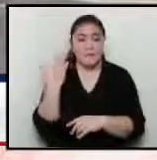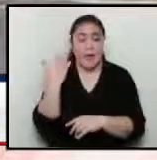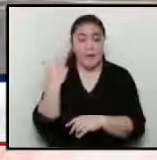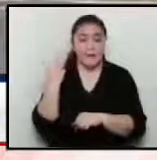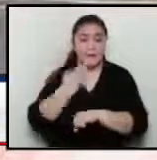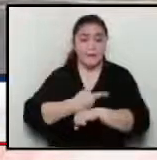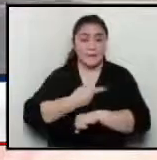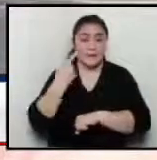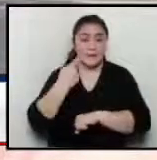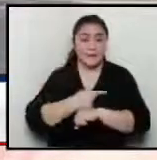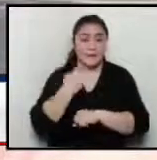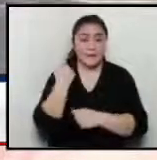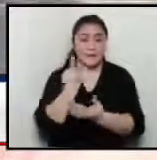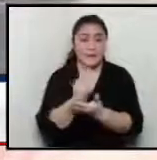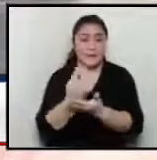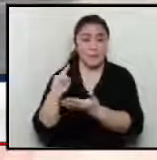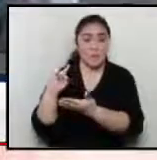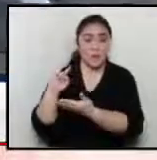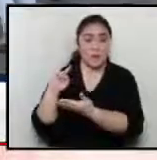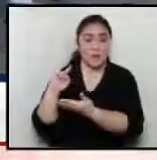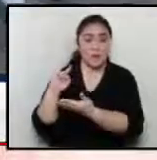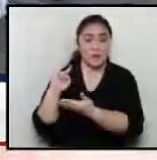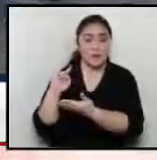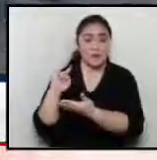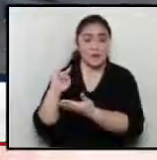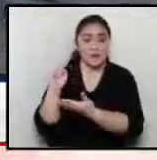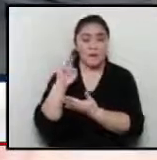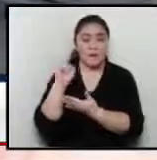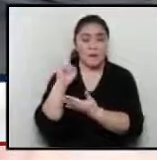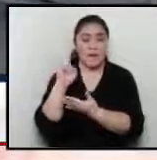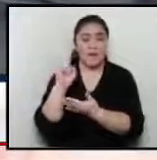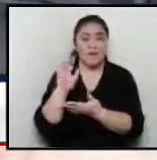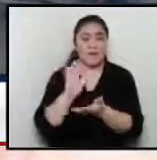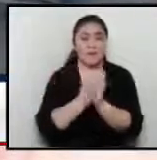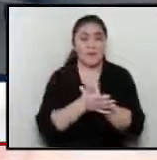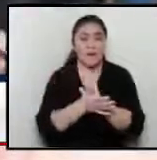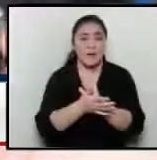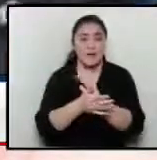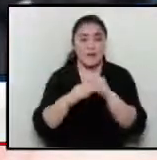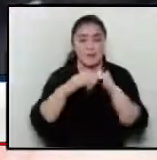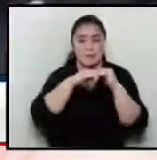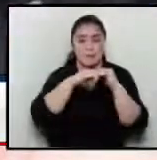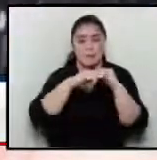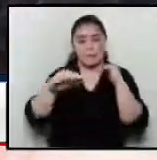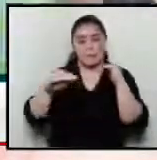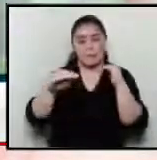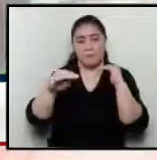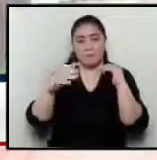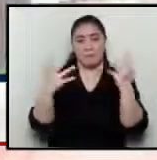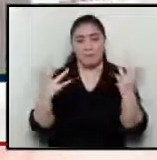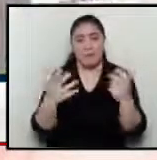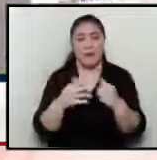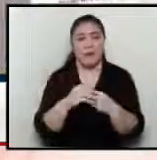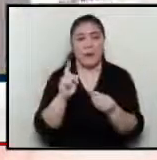no, nakita natin na parang nagpa-plateau na yung ating number of new cases, no? So, we reach